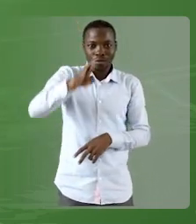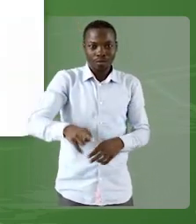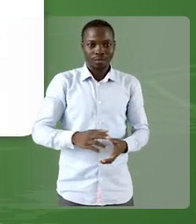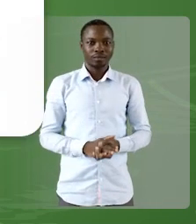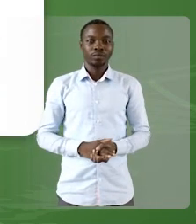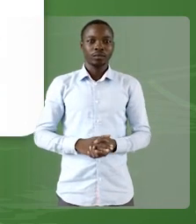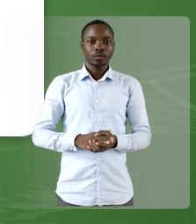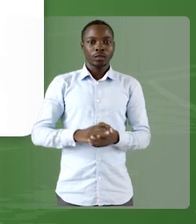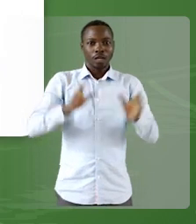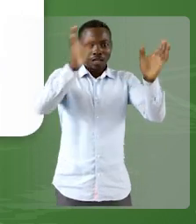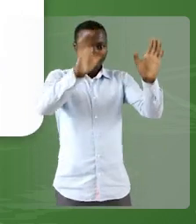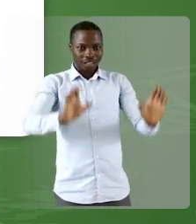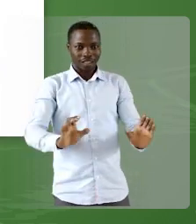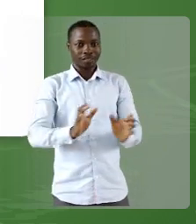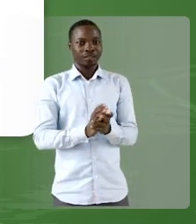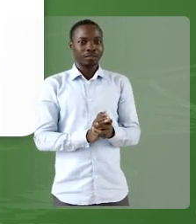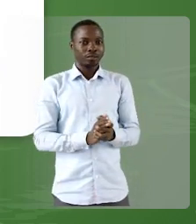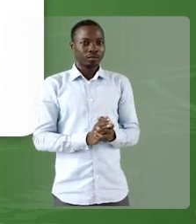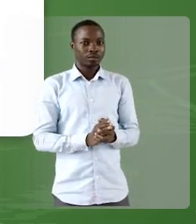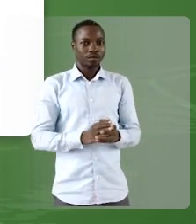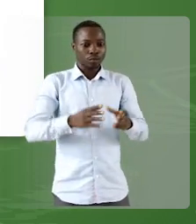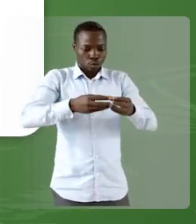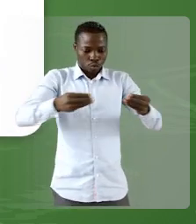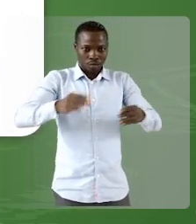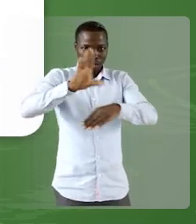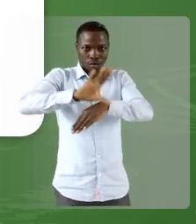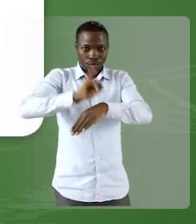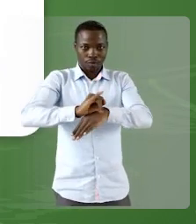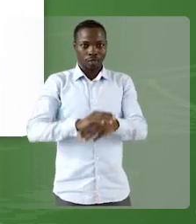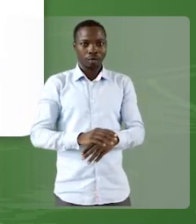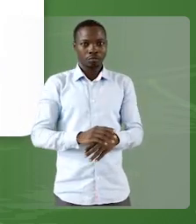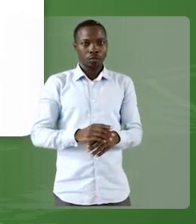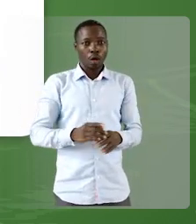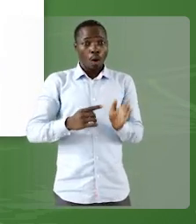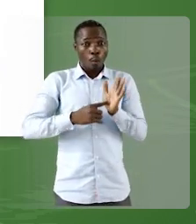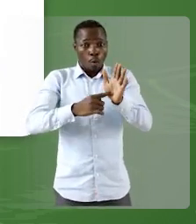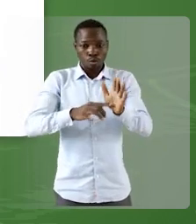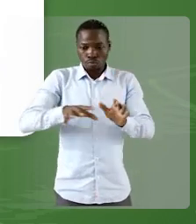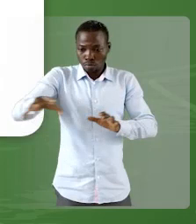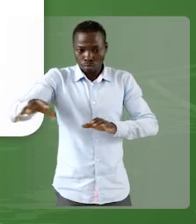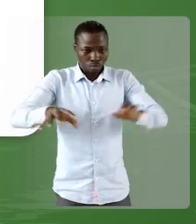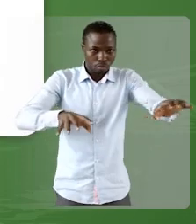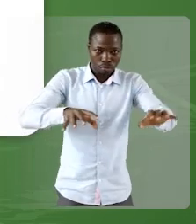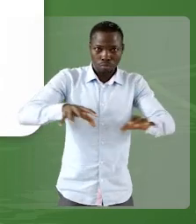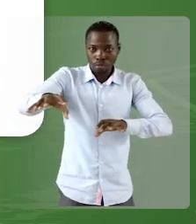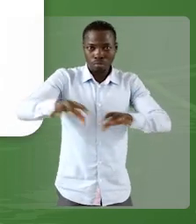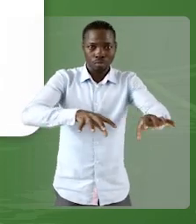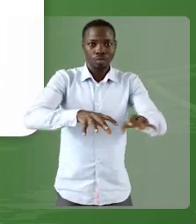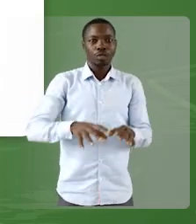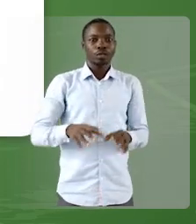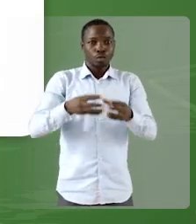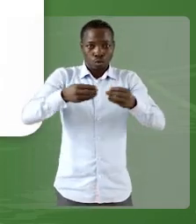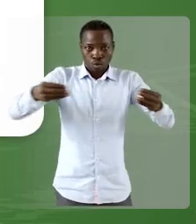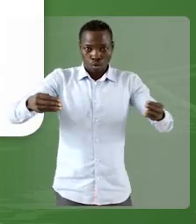carte pédologique observée présente une répartition des différents types de